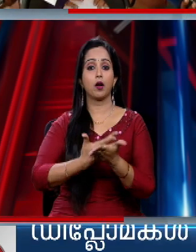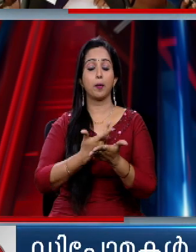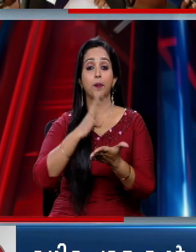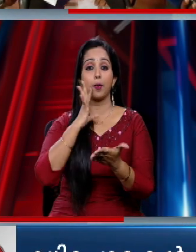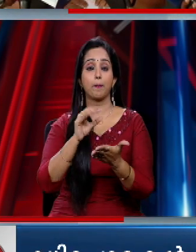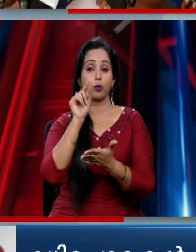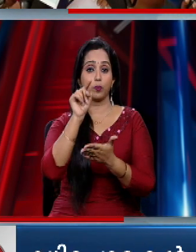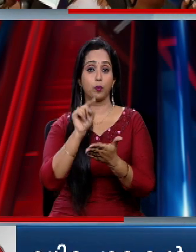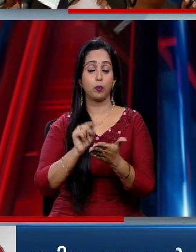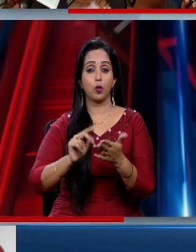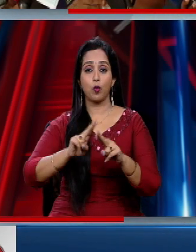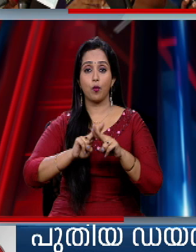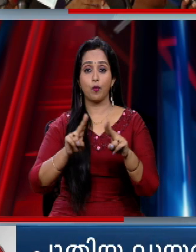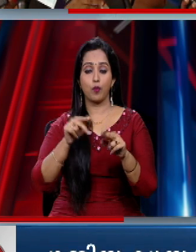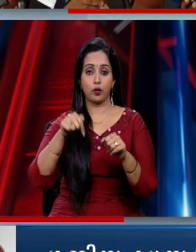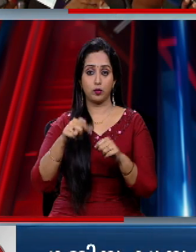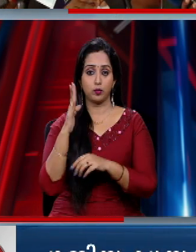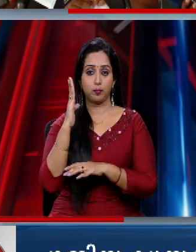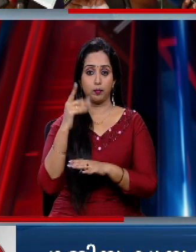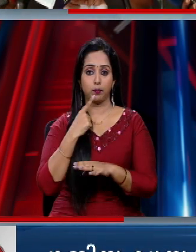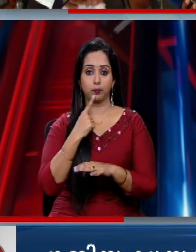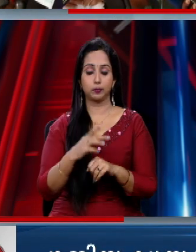പ്രധാനപ്പെട്ട നിർദ്ദേശങ്ങളാണ് ഞാനിപ്പോൾ ഇവിടെ അവതരിപ്പിച്ചത്.